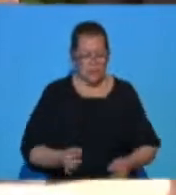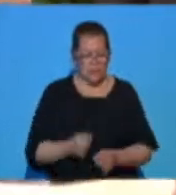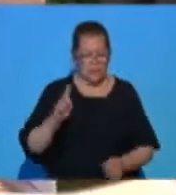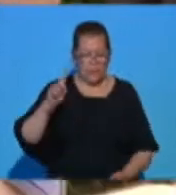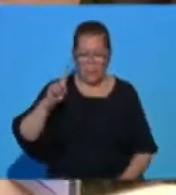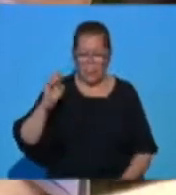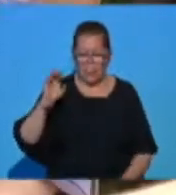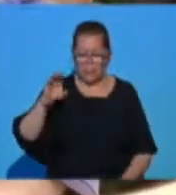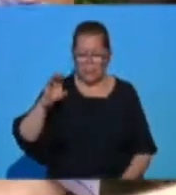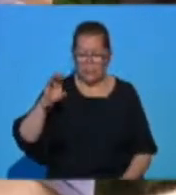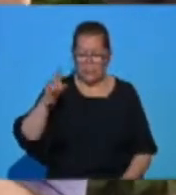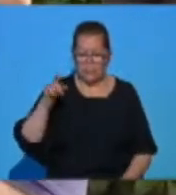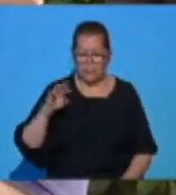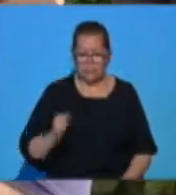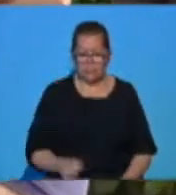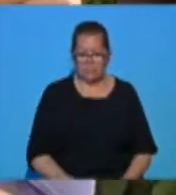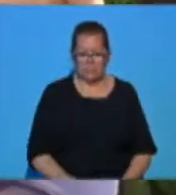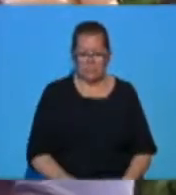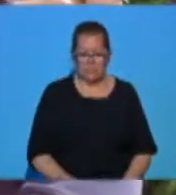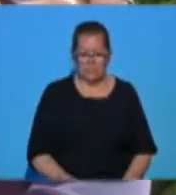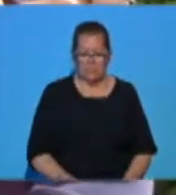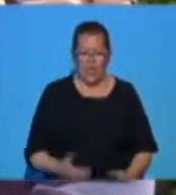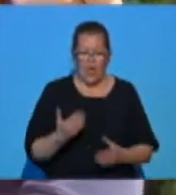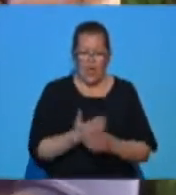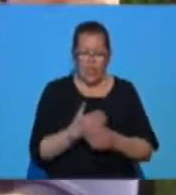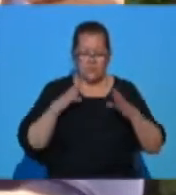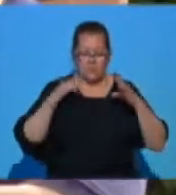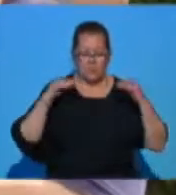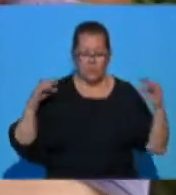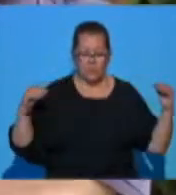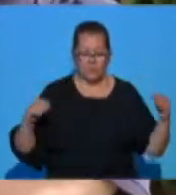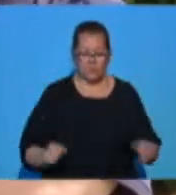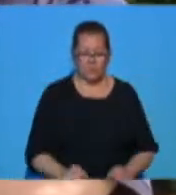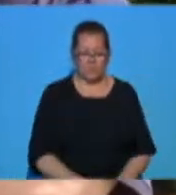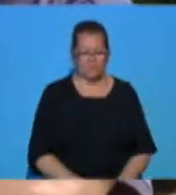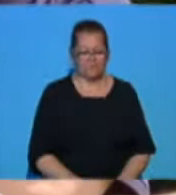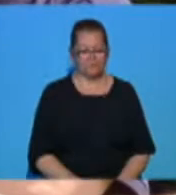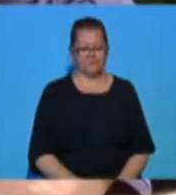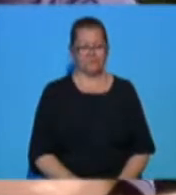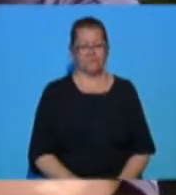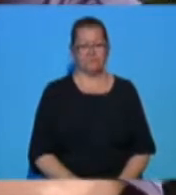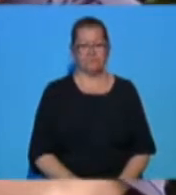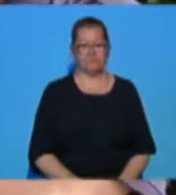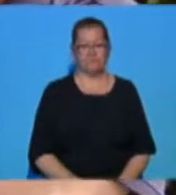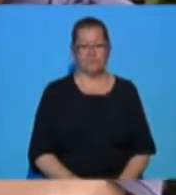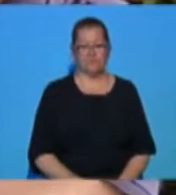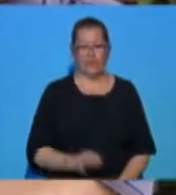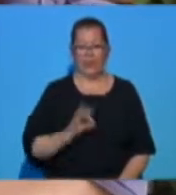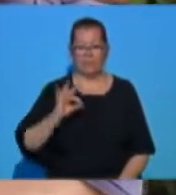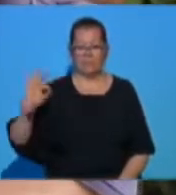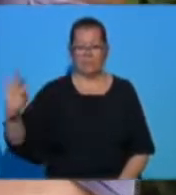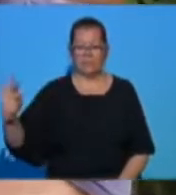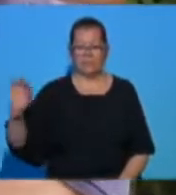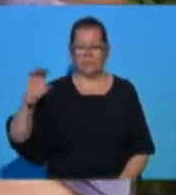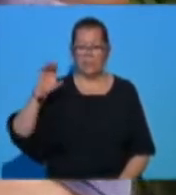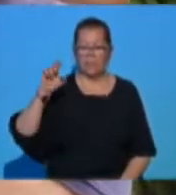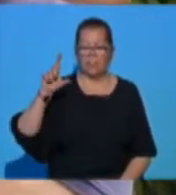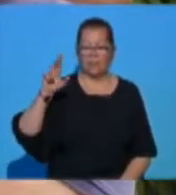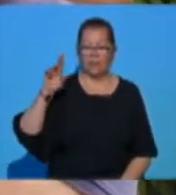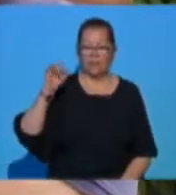și eu la pensie, dar mă împiedică și pe mine birocrația. Am trimis la Cluj toate actele